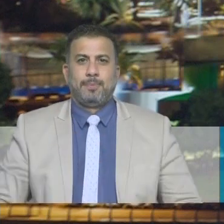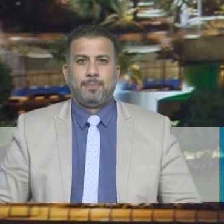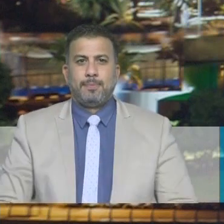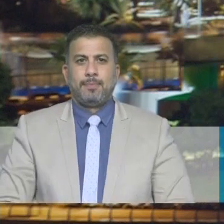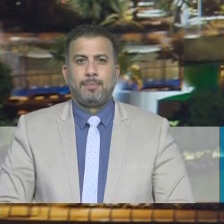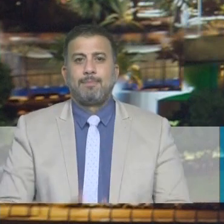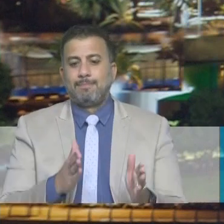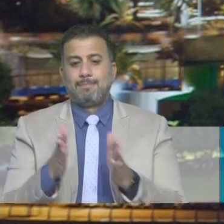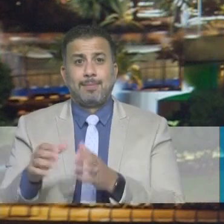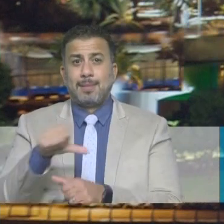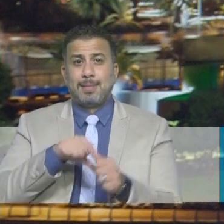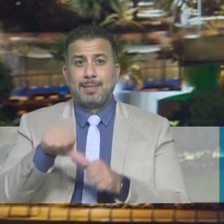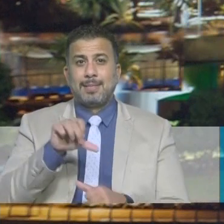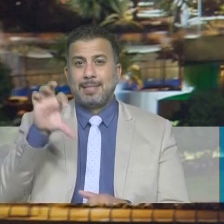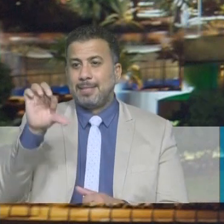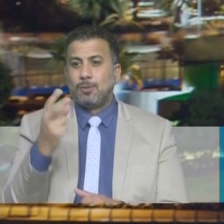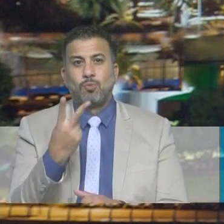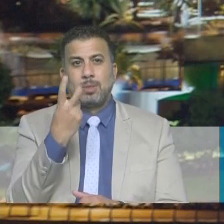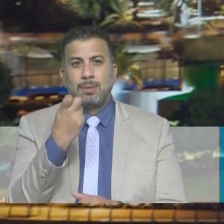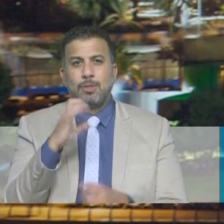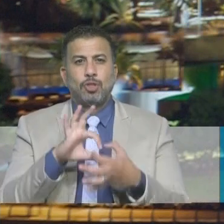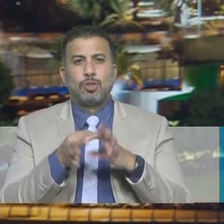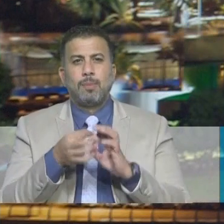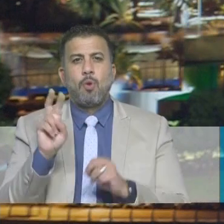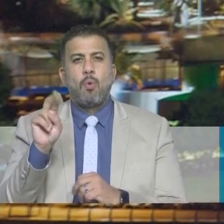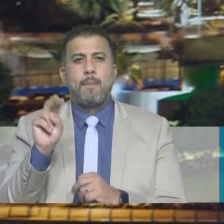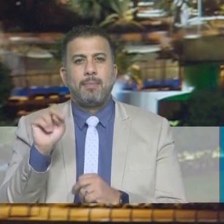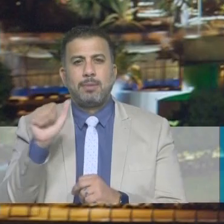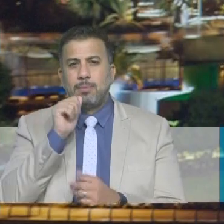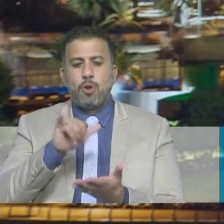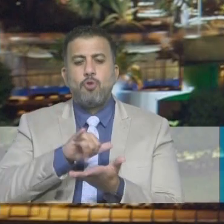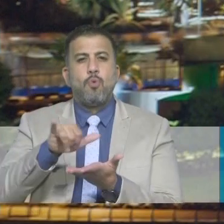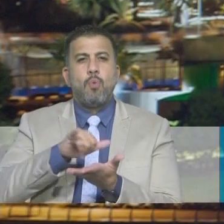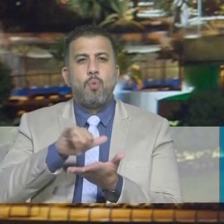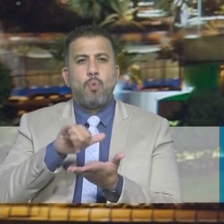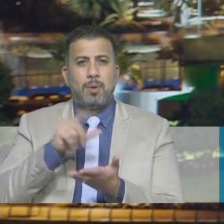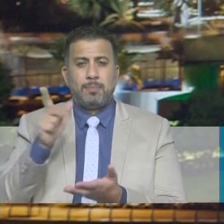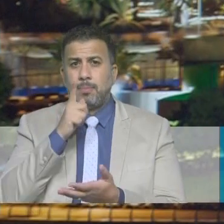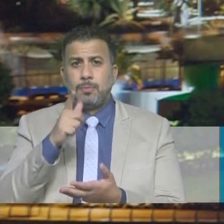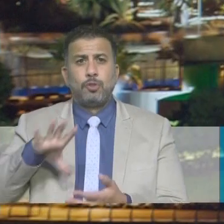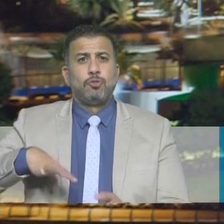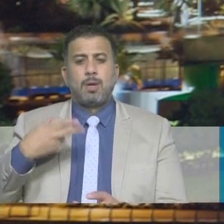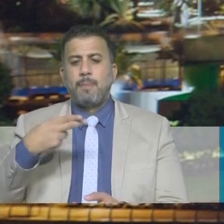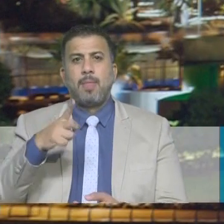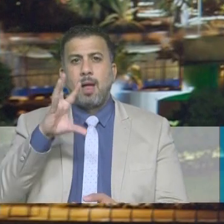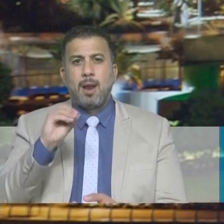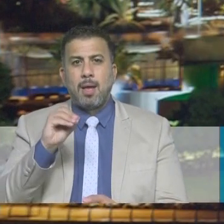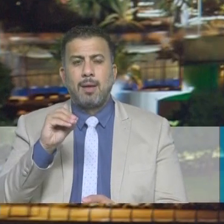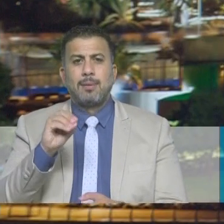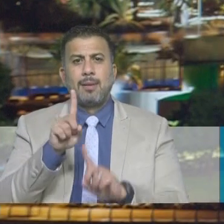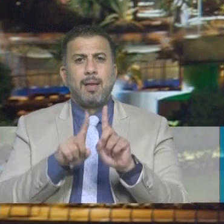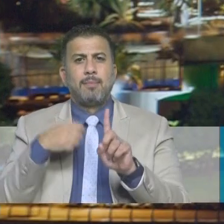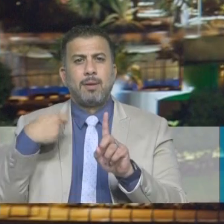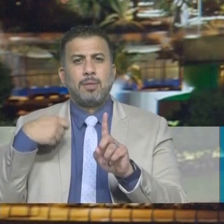على هامش اعمال الدوره 79 للجمعيه العامه للامم المتحده في نيويورك التقى سمو الشيخ عبد الله بن زايد ال نهيان